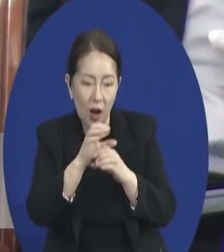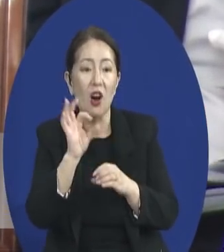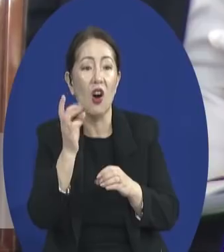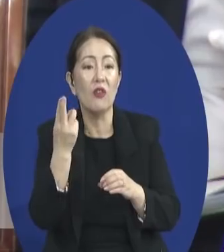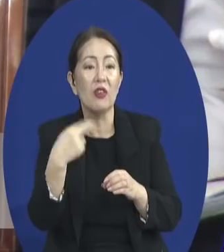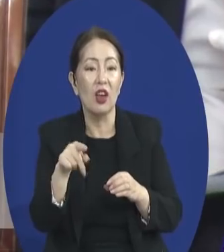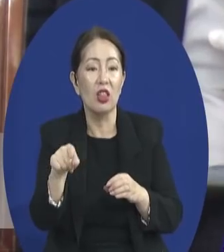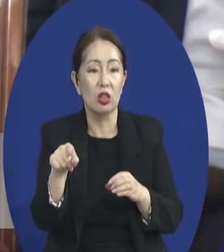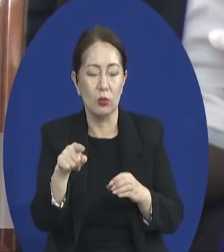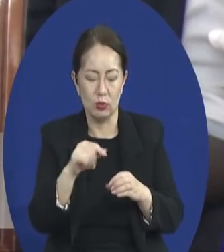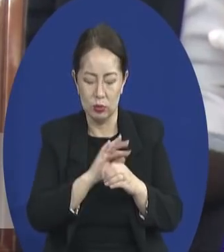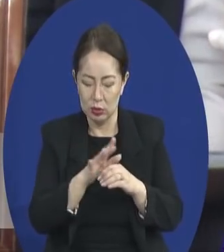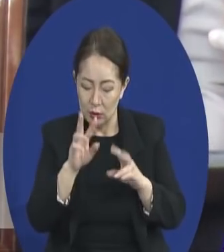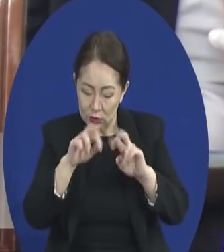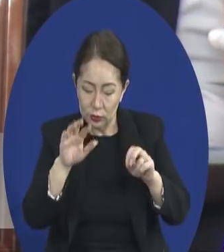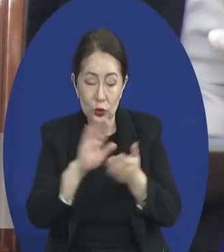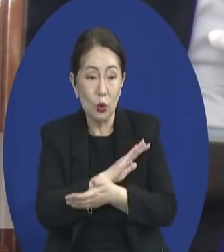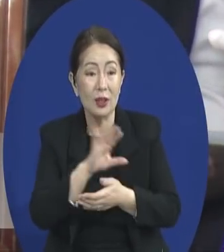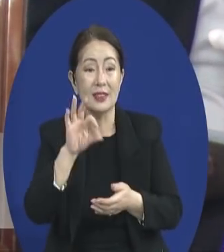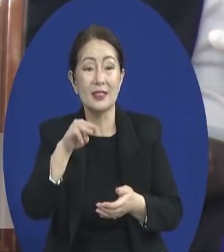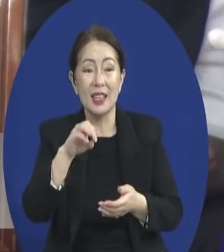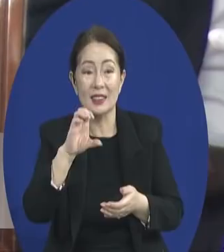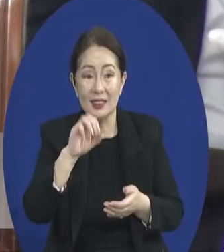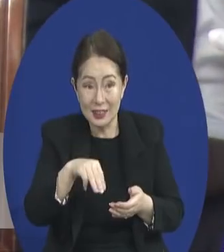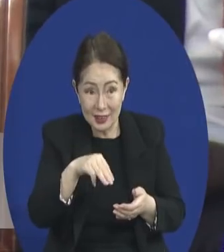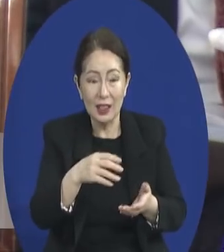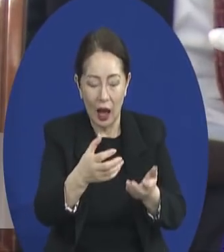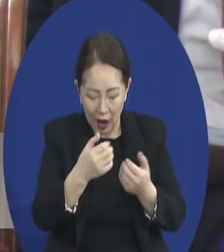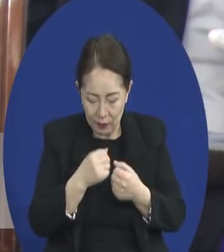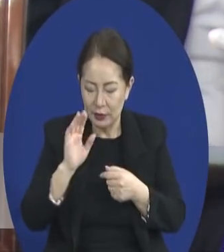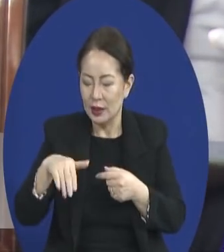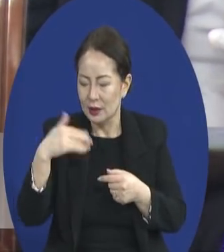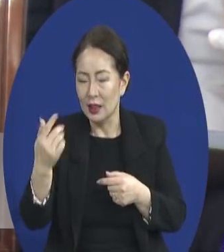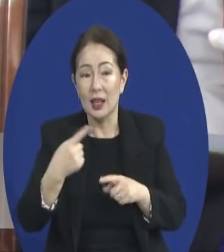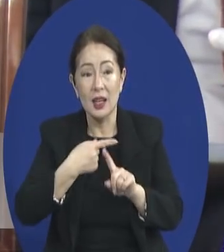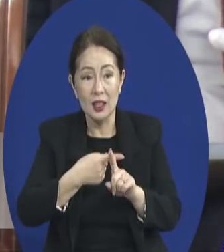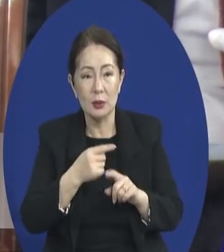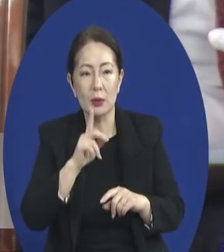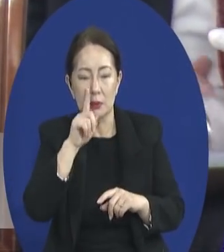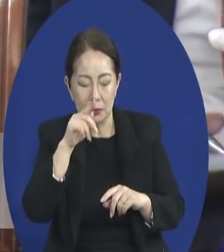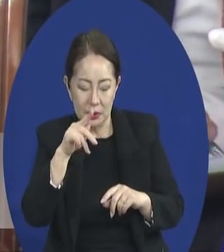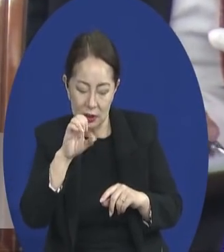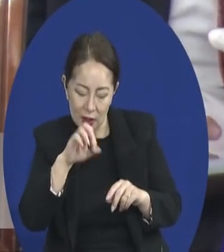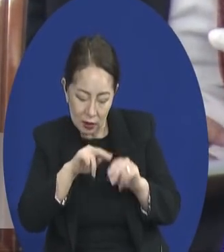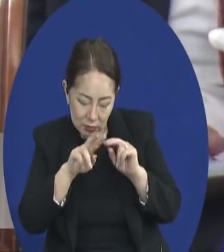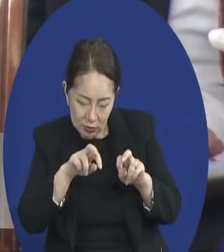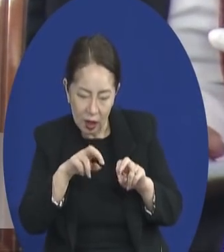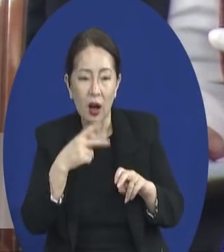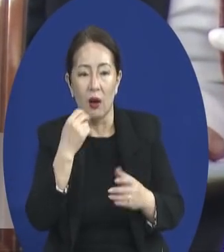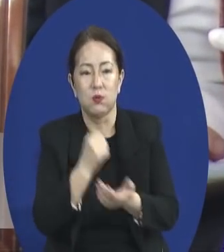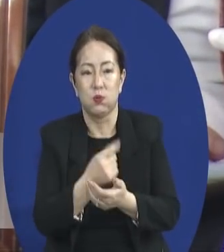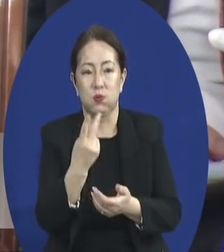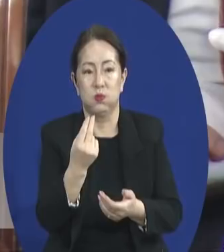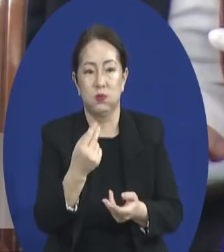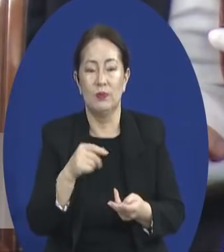төрөвчсөн онцлогоо онцлоод дараа нь эрг гарсан энэ хүмүүс дээр бол PCR-ын шинжилгээ хийж баталгаажуулж байгаа. Тэгэхээр энэ PCR